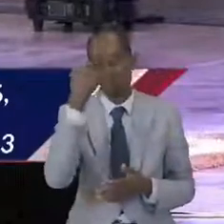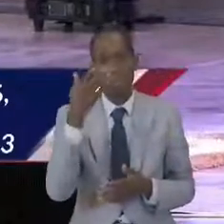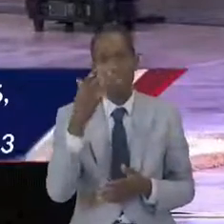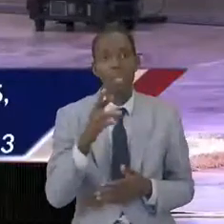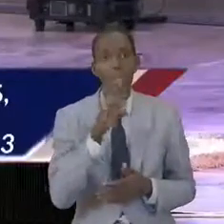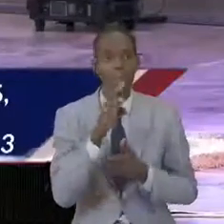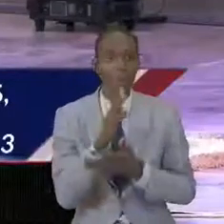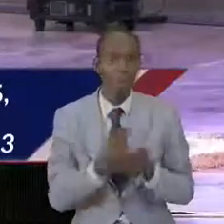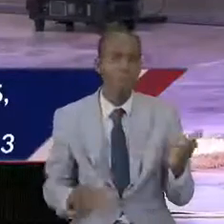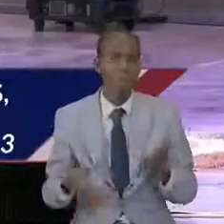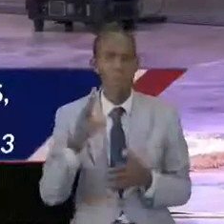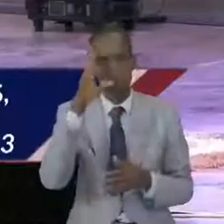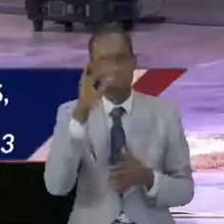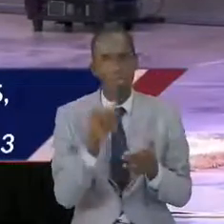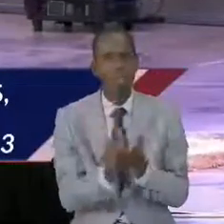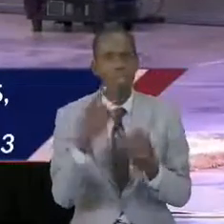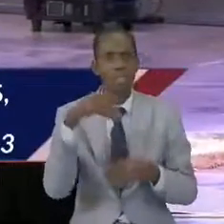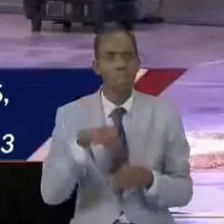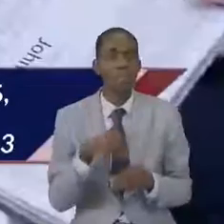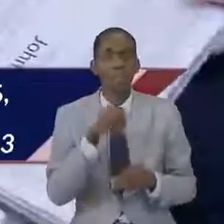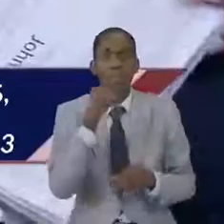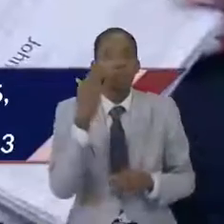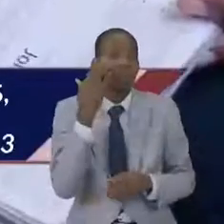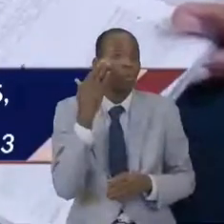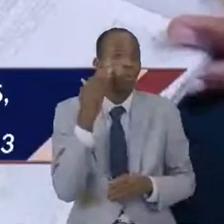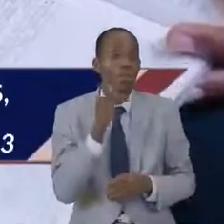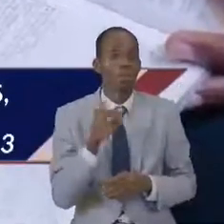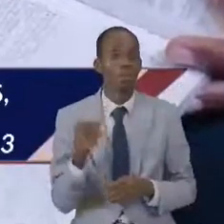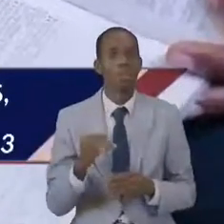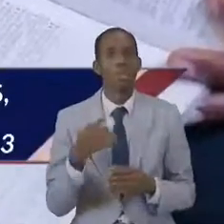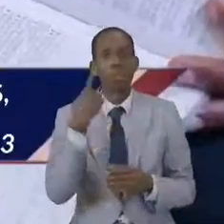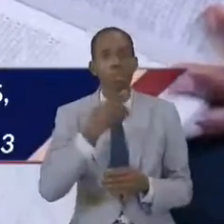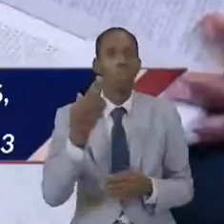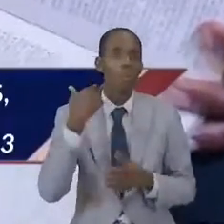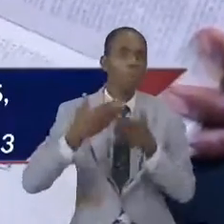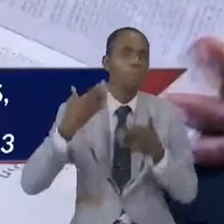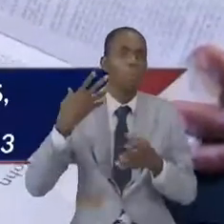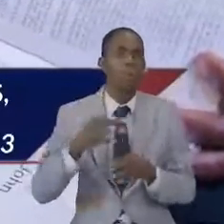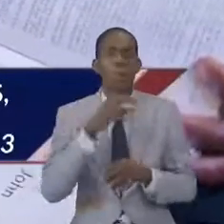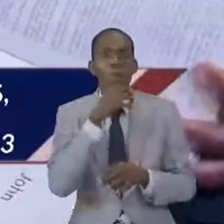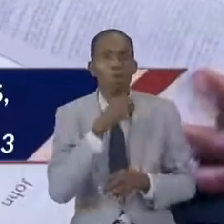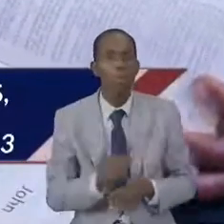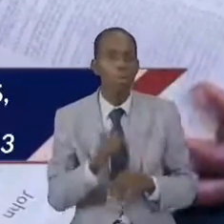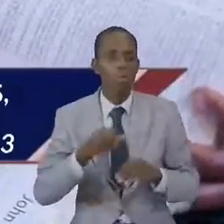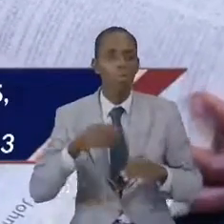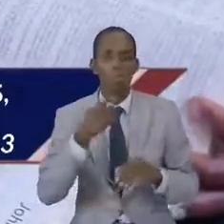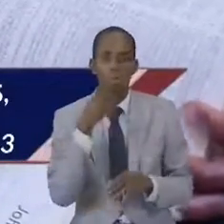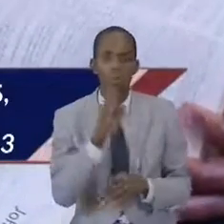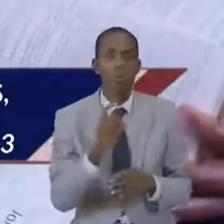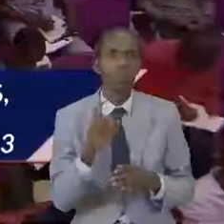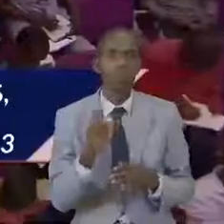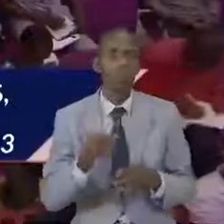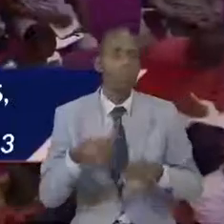4 car il s'est glissé parmi vous certains hommes dont la condamnation est écrite depuis longtemps